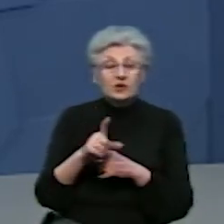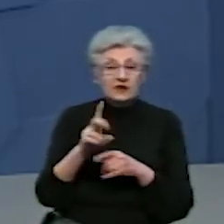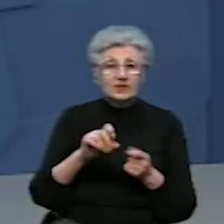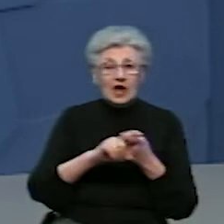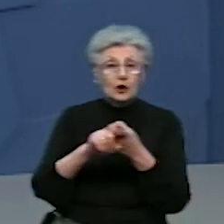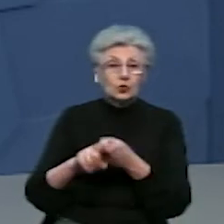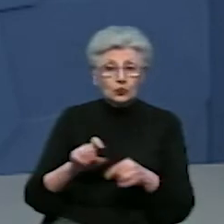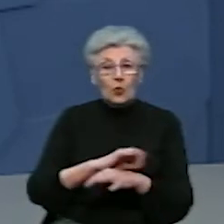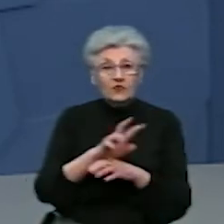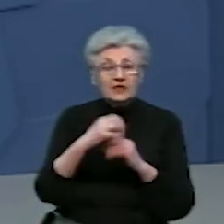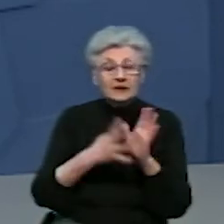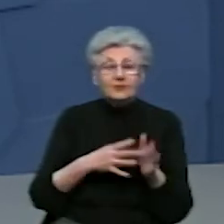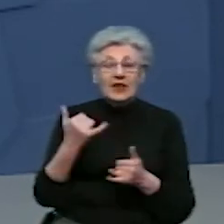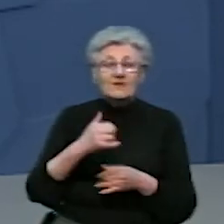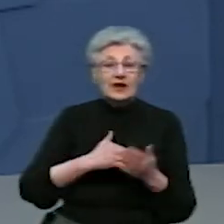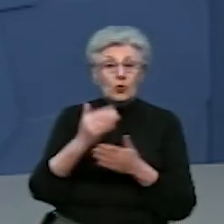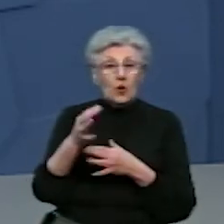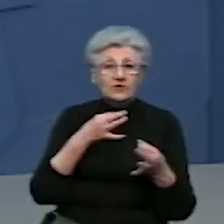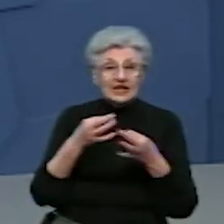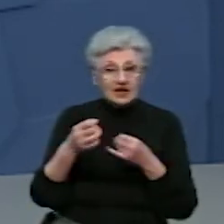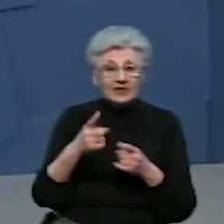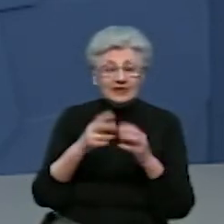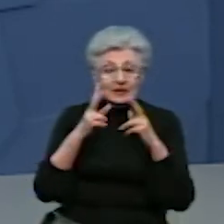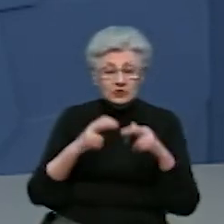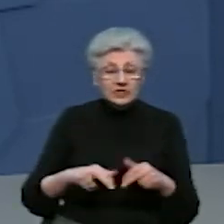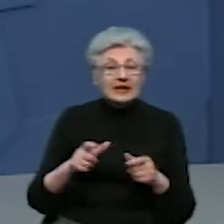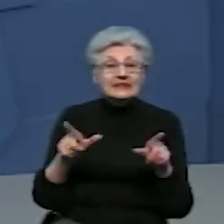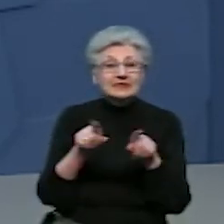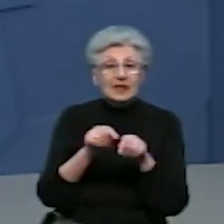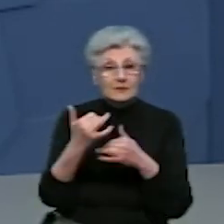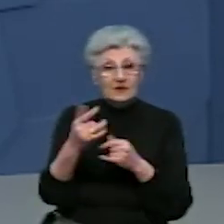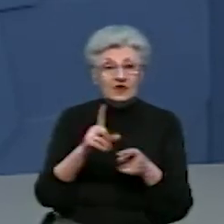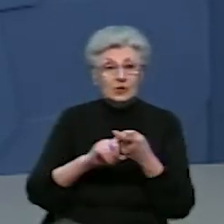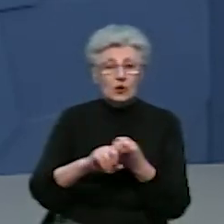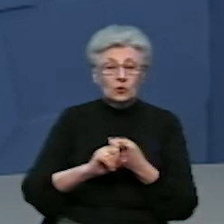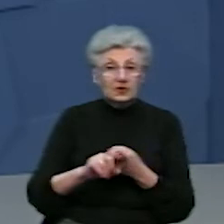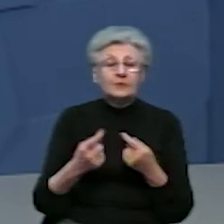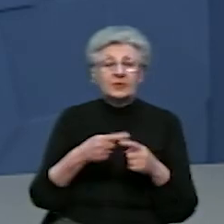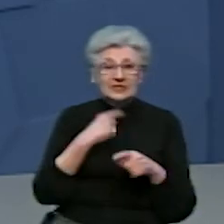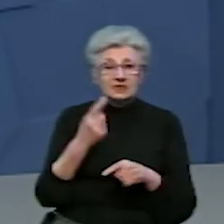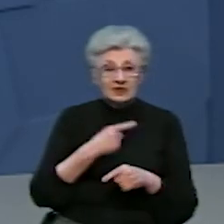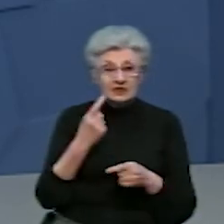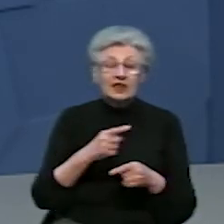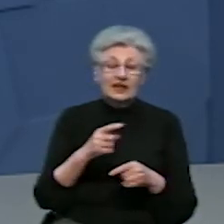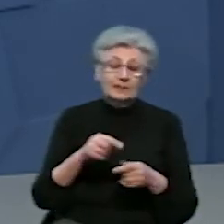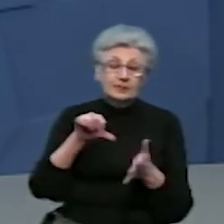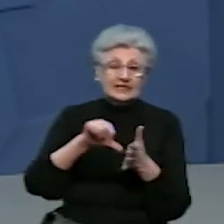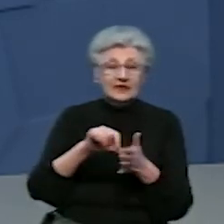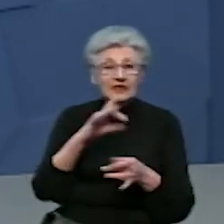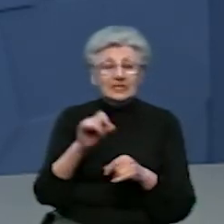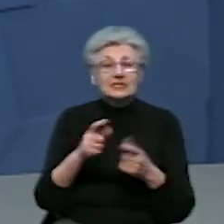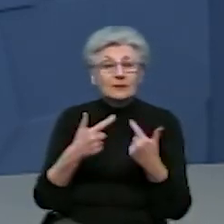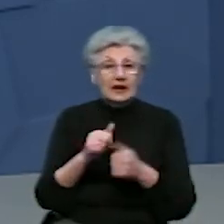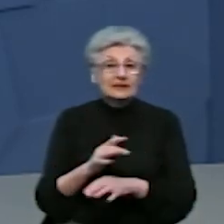Ради з'ясовують, з ким він контактував. Про це в коментарі Суспільному Буковини сказала заступниця голови фракції «Слуга народу» Євгенія Кравчук. За